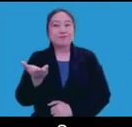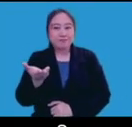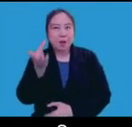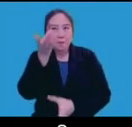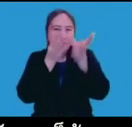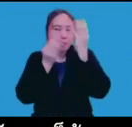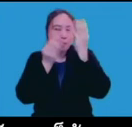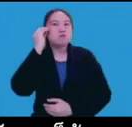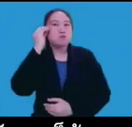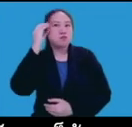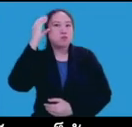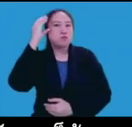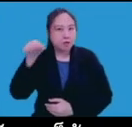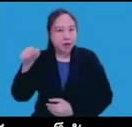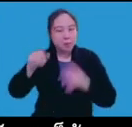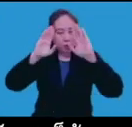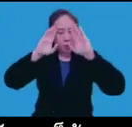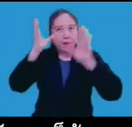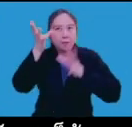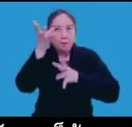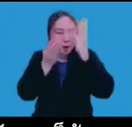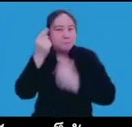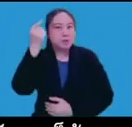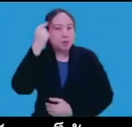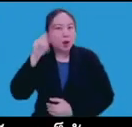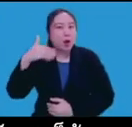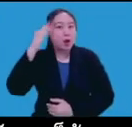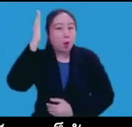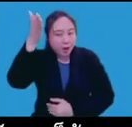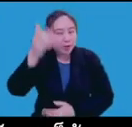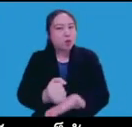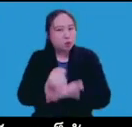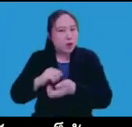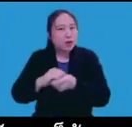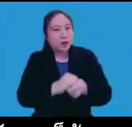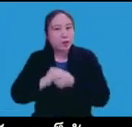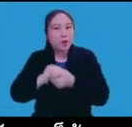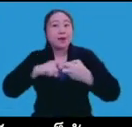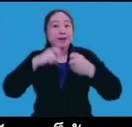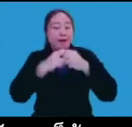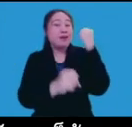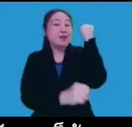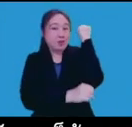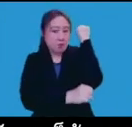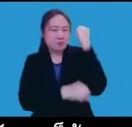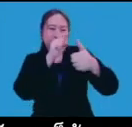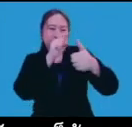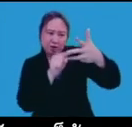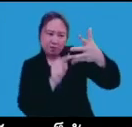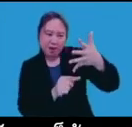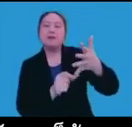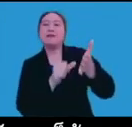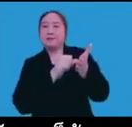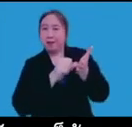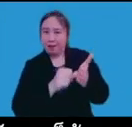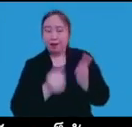ความรู้รับฟังประสบการณ์แล้วก็คิดว่าเราคงจะต้องมาร่วมด้วยช่วยกัน ในการที่จะลดปัญหาความยากจน5มิติแล้วก็พัฒ